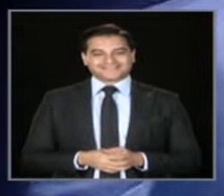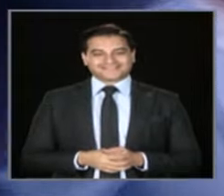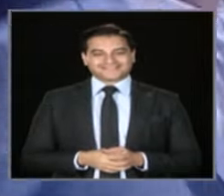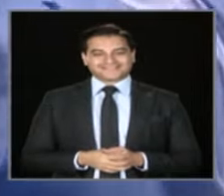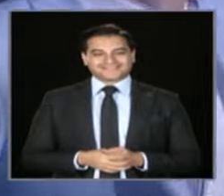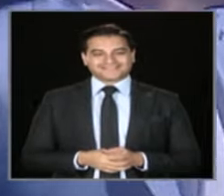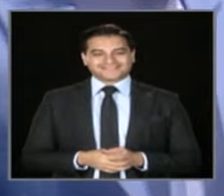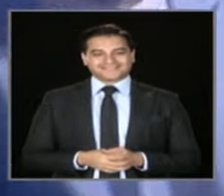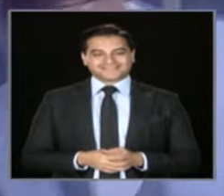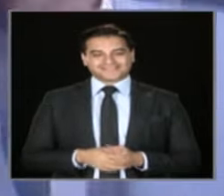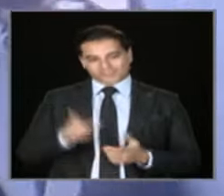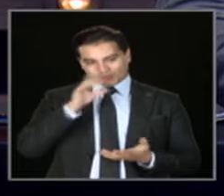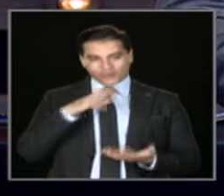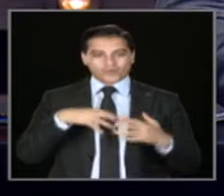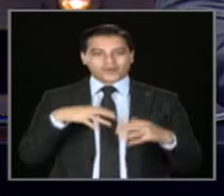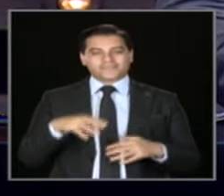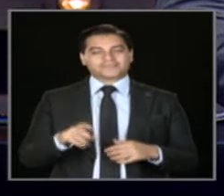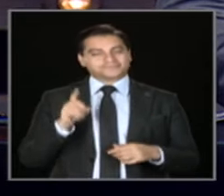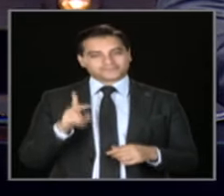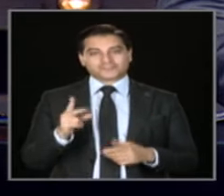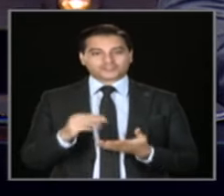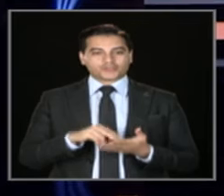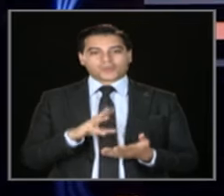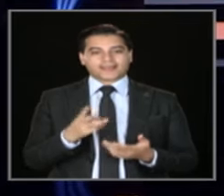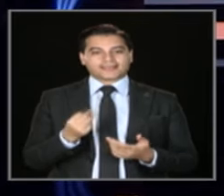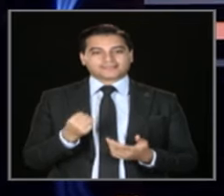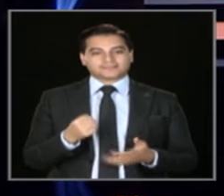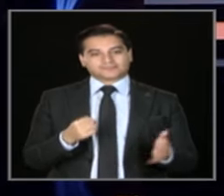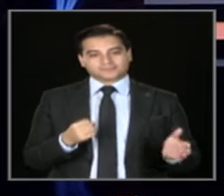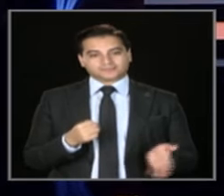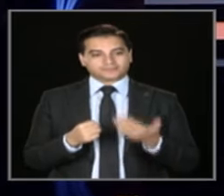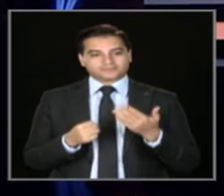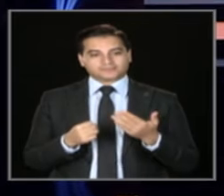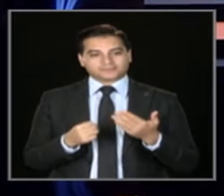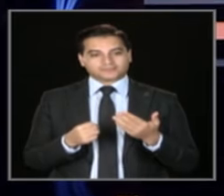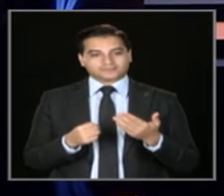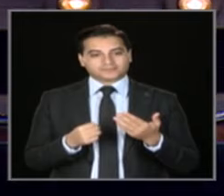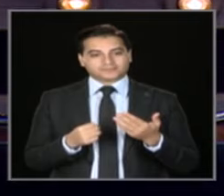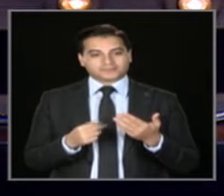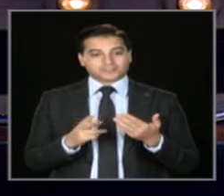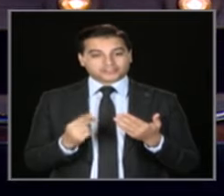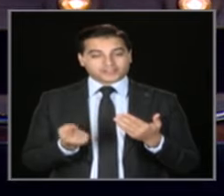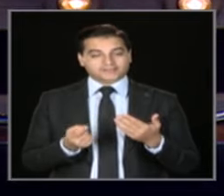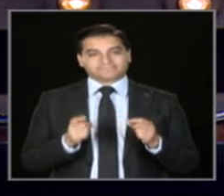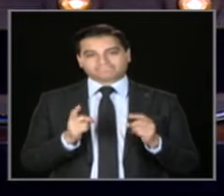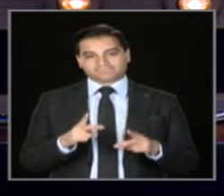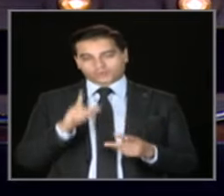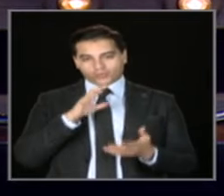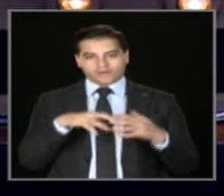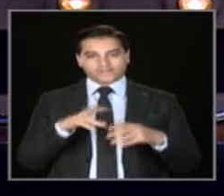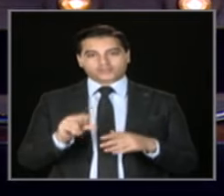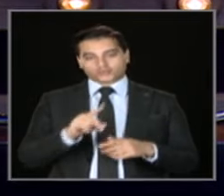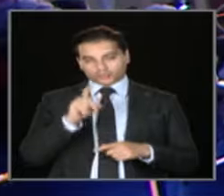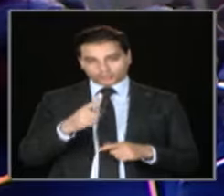ايه جغرافيا ب 20 نقطه ولا ب 30 نقطه 20 ب 20 جغرافيا